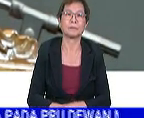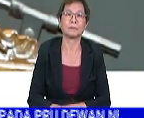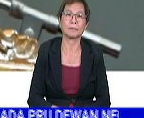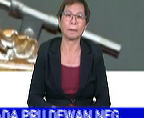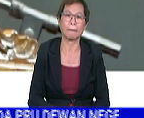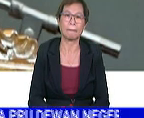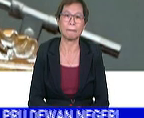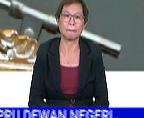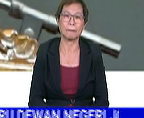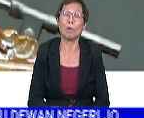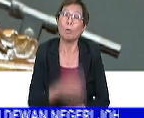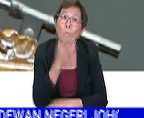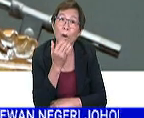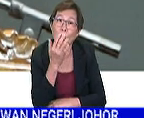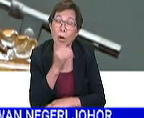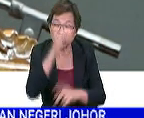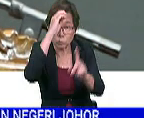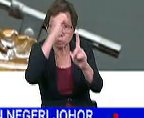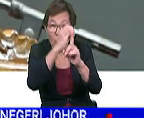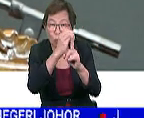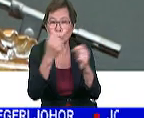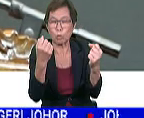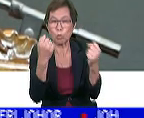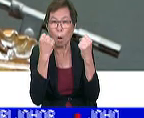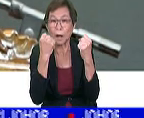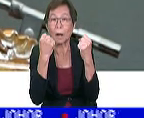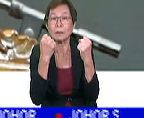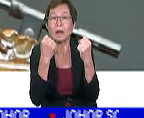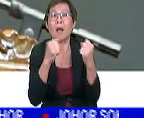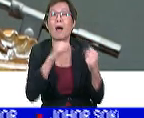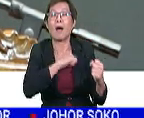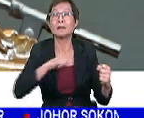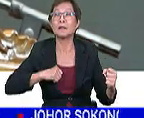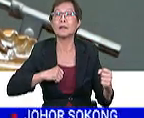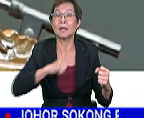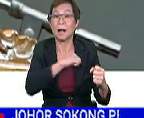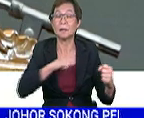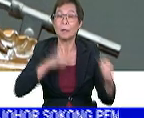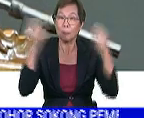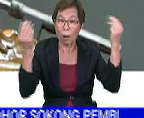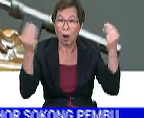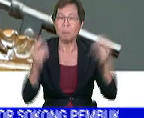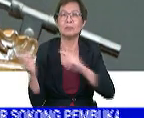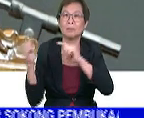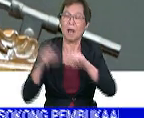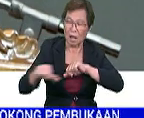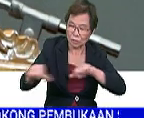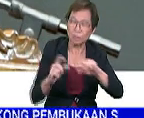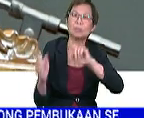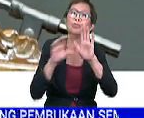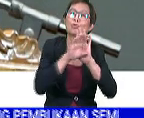Melaka ini bertujuan bagi memperkasakan perkhmatan ahli Majlis berdasarkan aktiviti harian seperti kehadiran